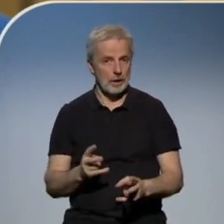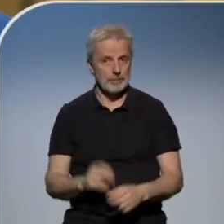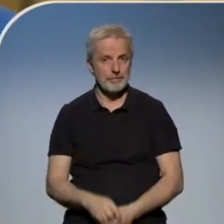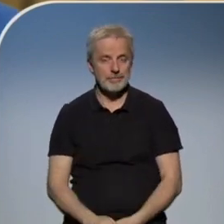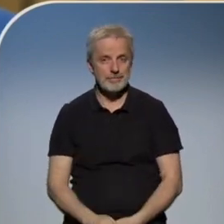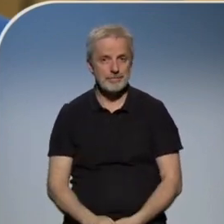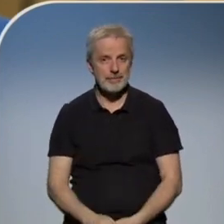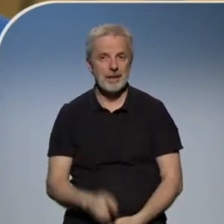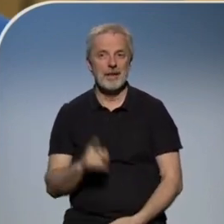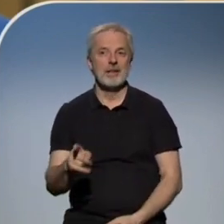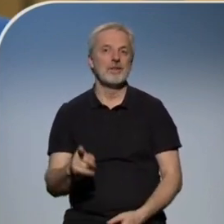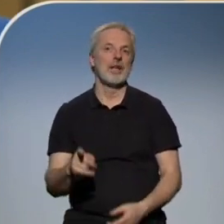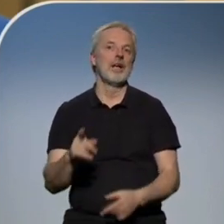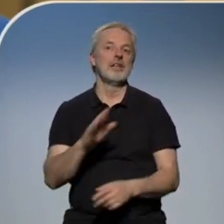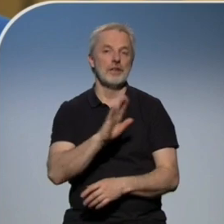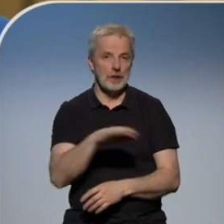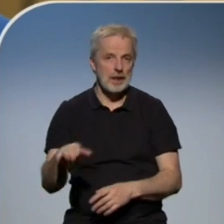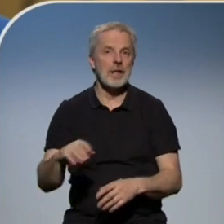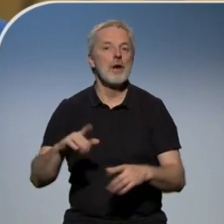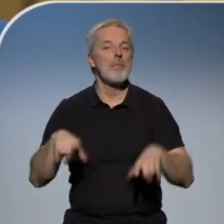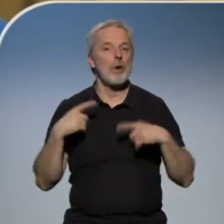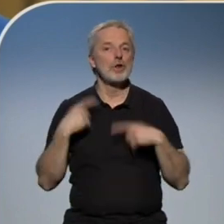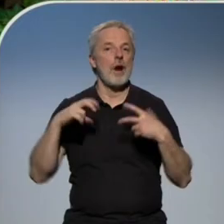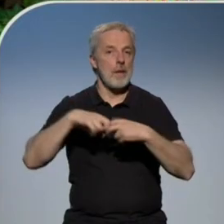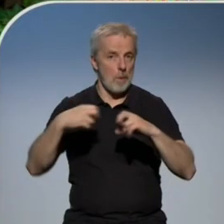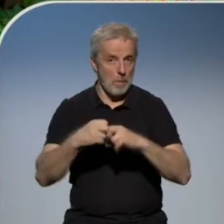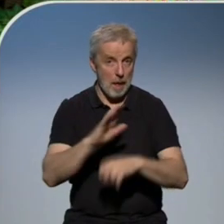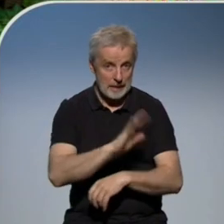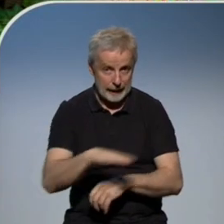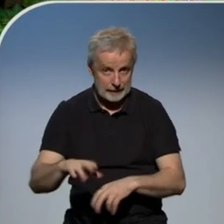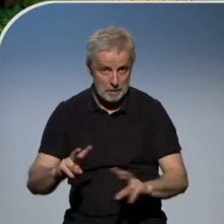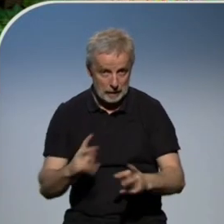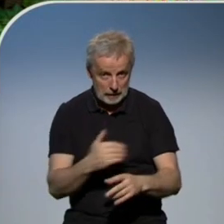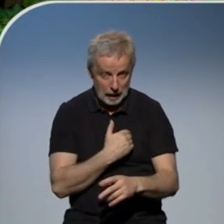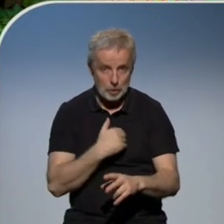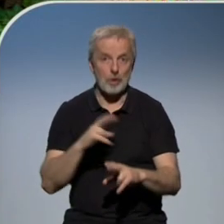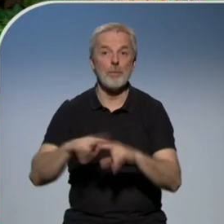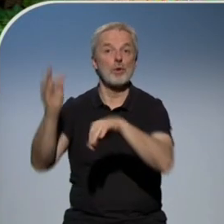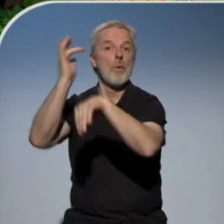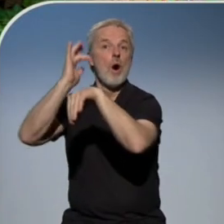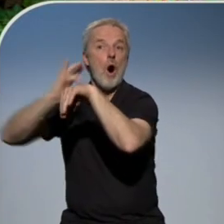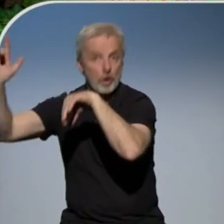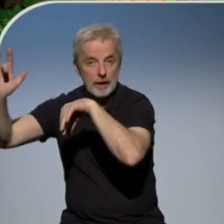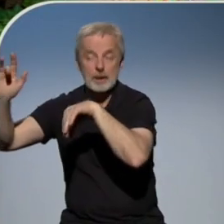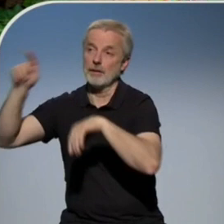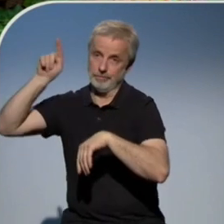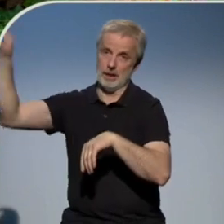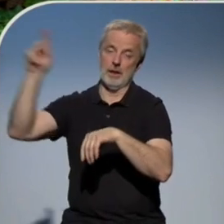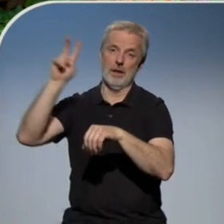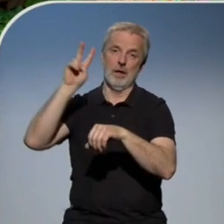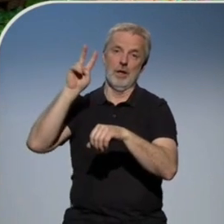způsobí zase, když my potom se stárneme. No. Teď probíhá spousta článků a je možností vlastně si ty materiály